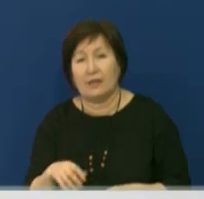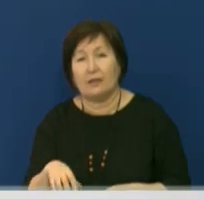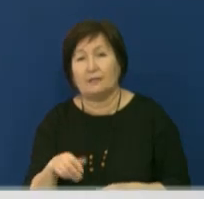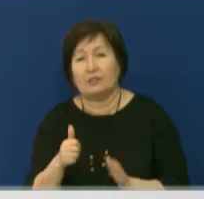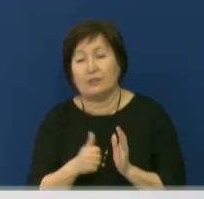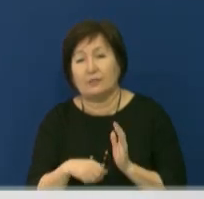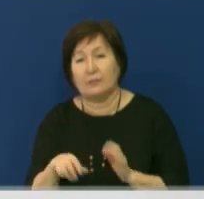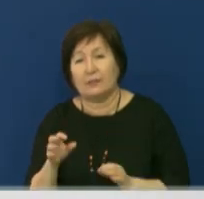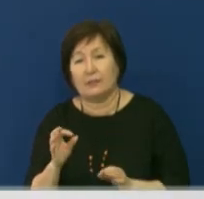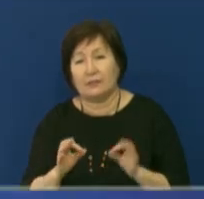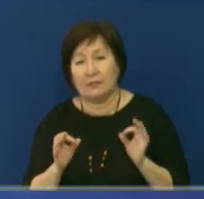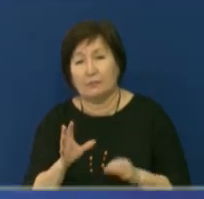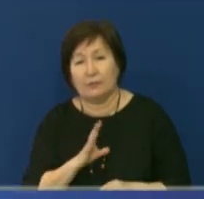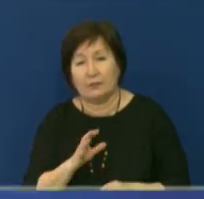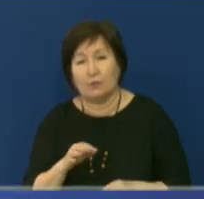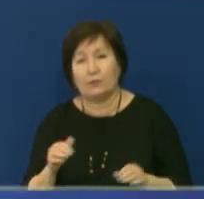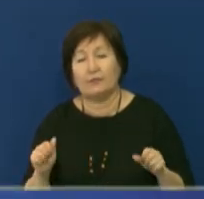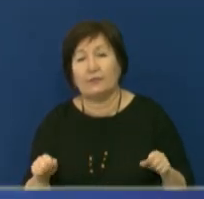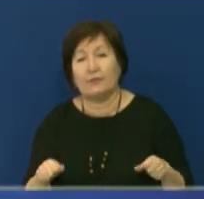6%-ы карантинге жіберілген.